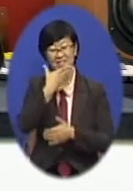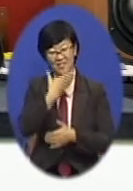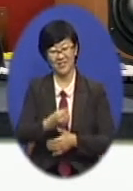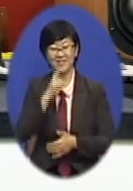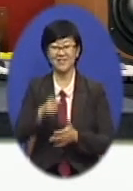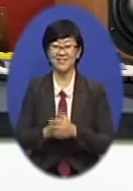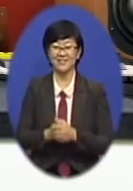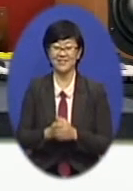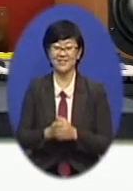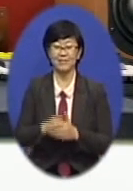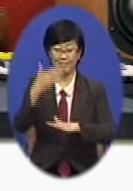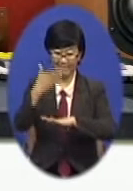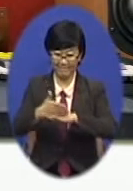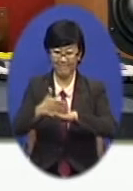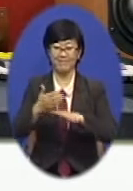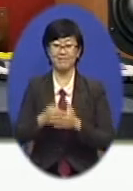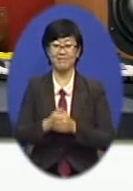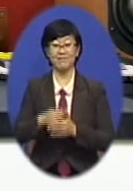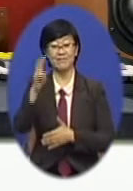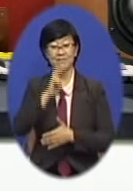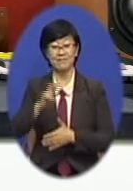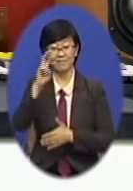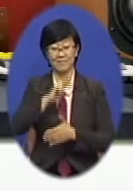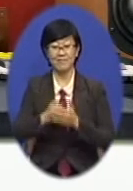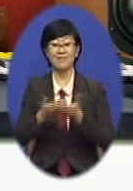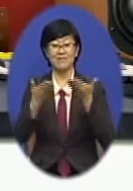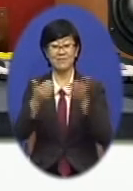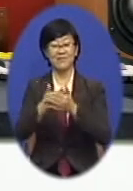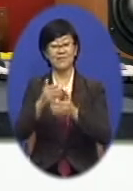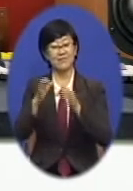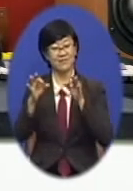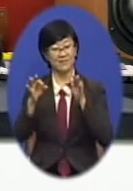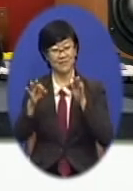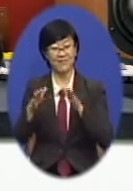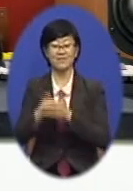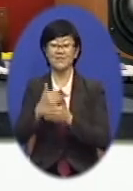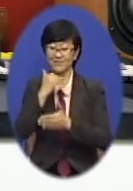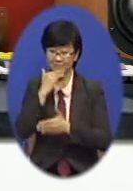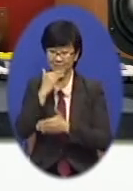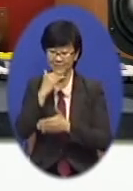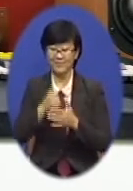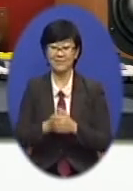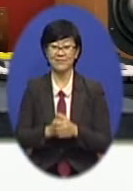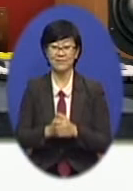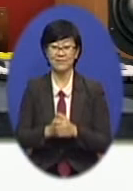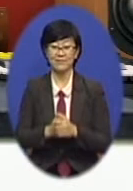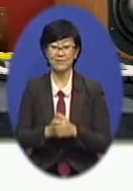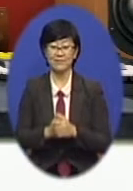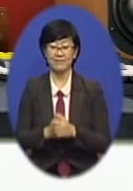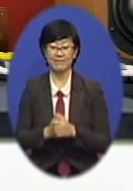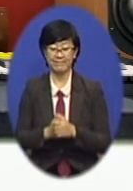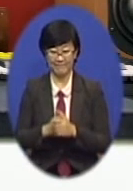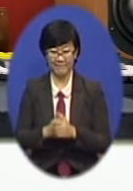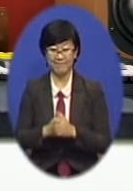행복하거든요. 예, 아이고, 감사합니다. 네, 음악 들을 테니까요. 네, 네. 잠시만 기다려주시기 네. 바랍니다. 네, 네.